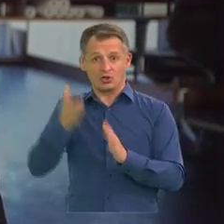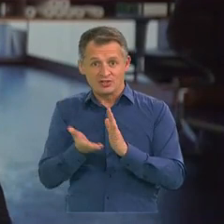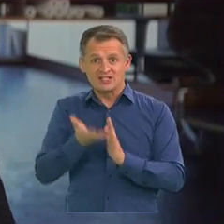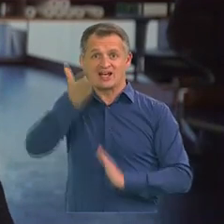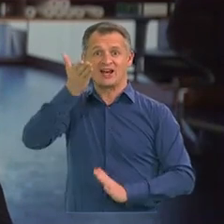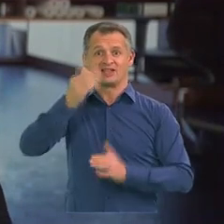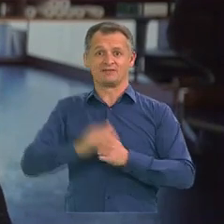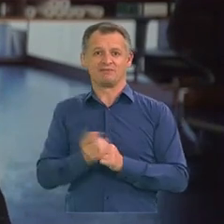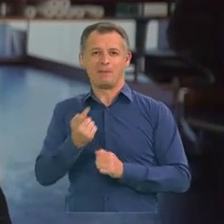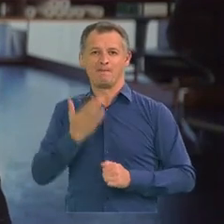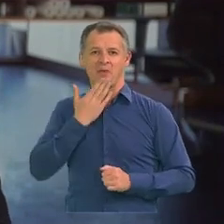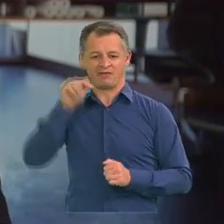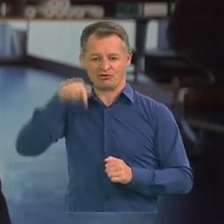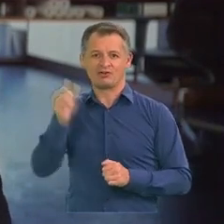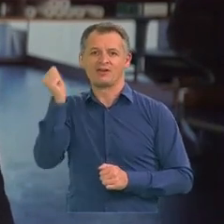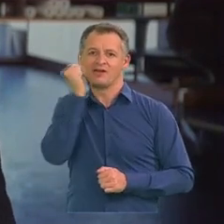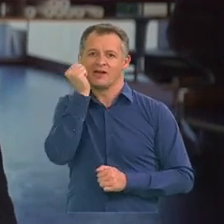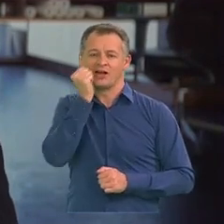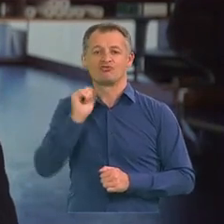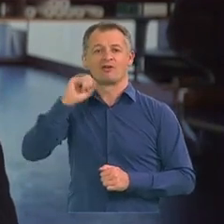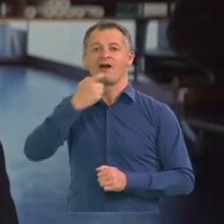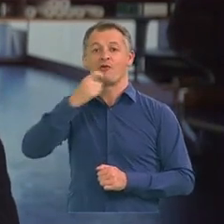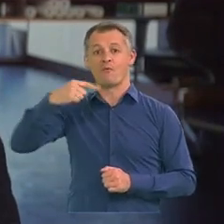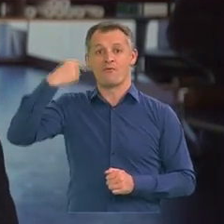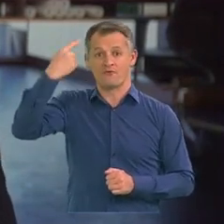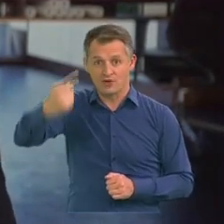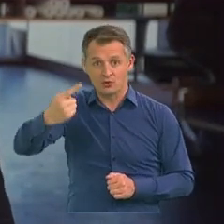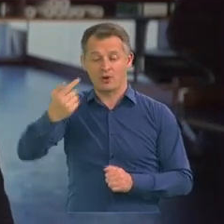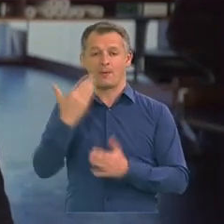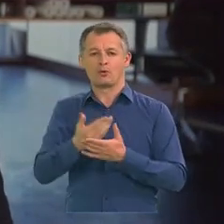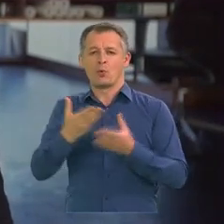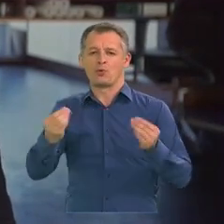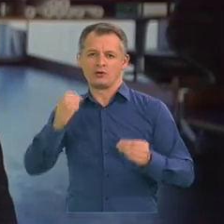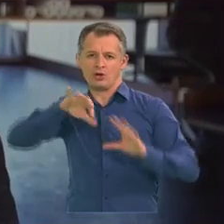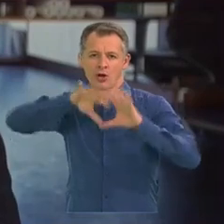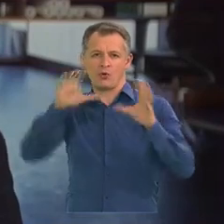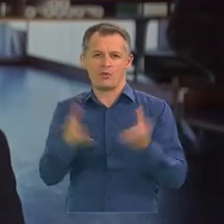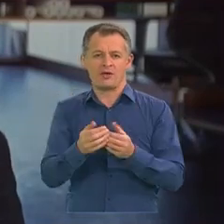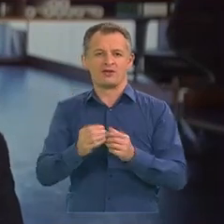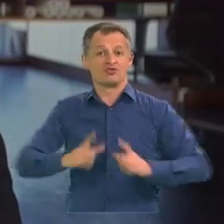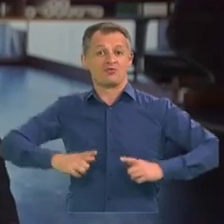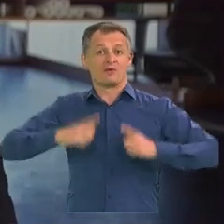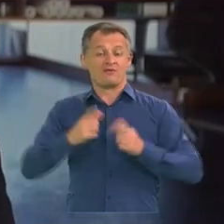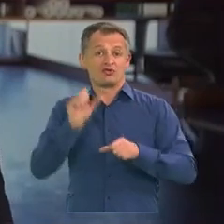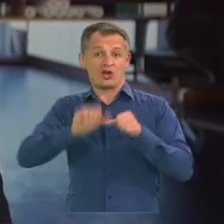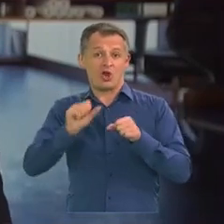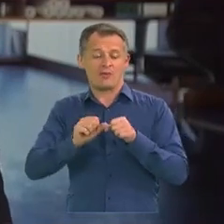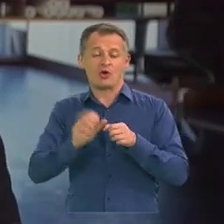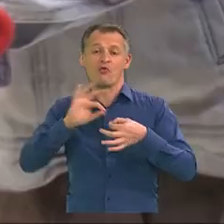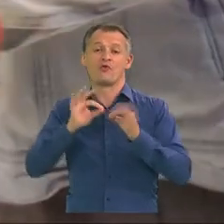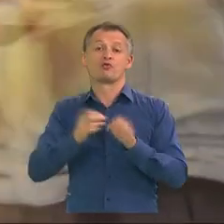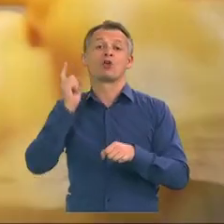crească. Din păcate, în această iarnă și în anul viitor, pentru mare parte din populație, supraviețuirea economică va fi cuvântul de